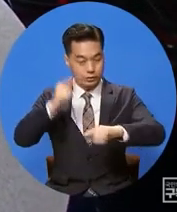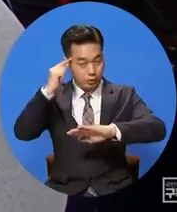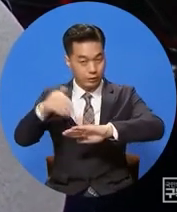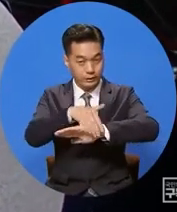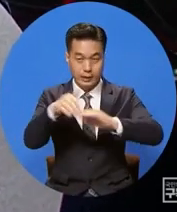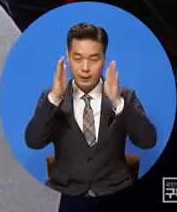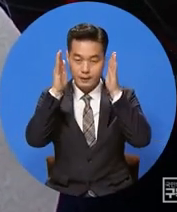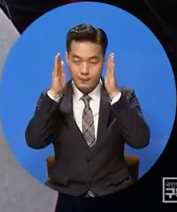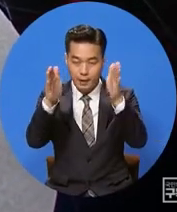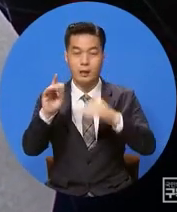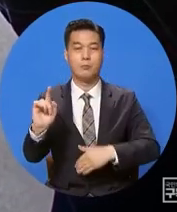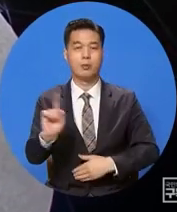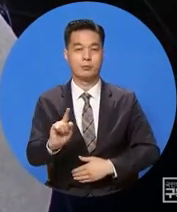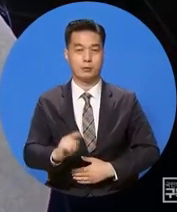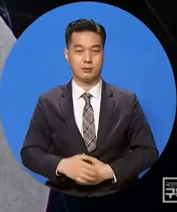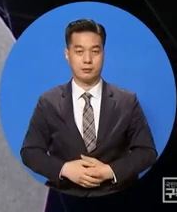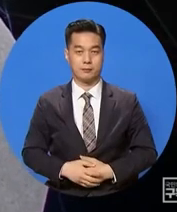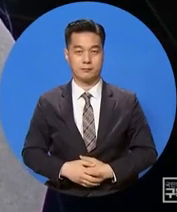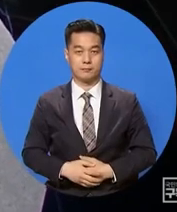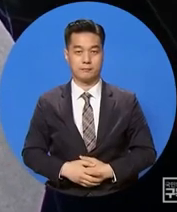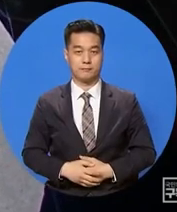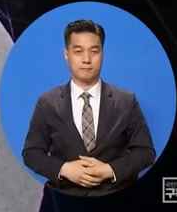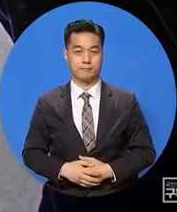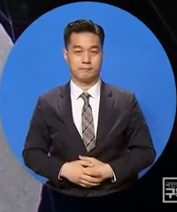뭡니까? 막 딱